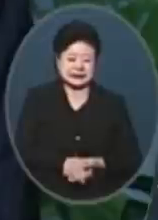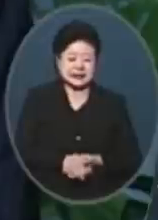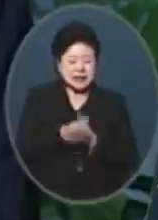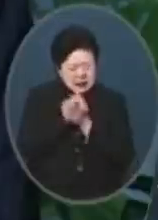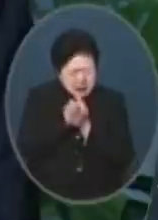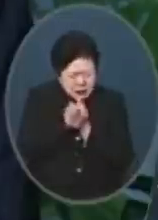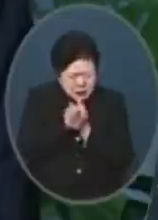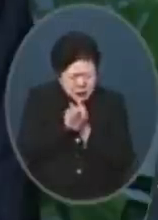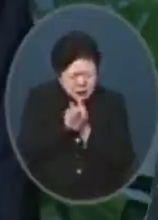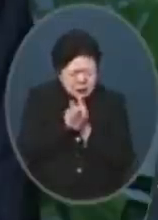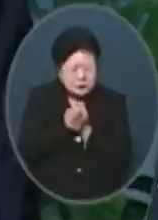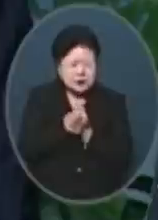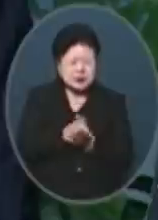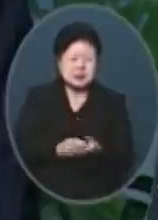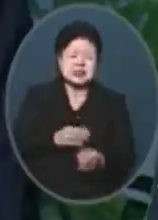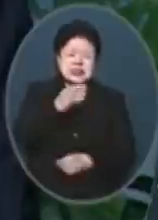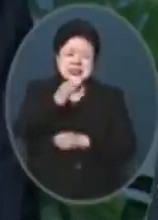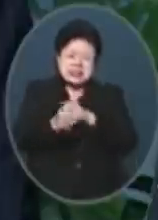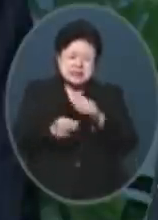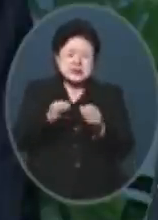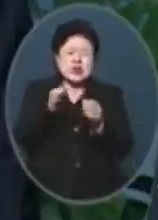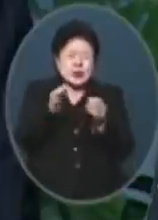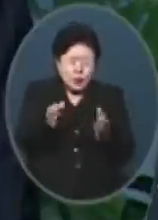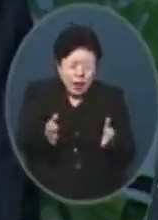기도를 10년 동안